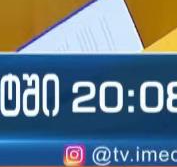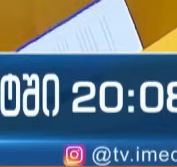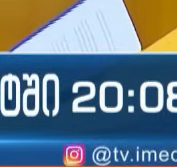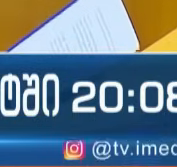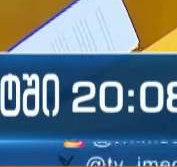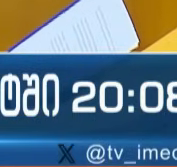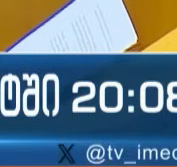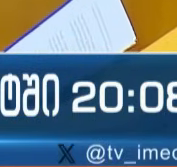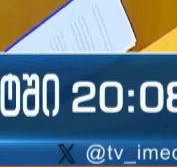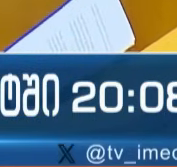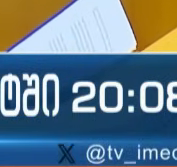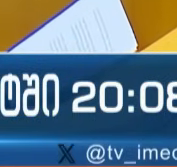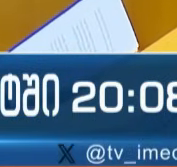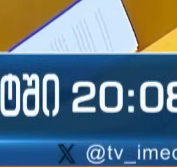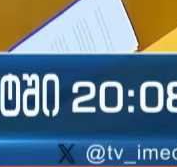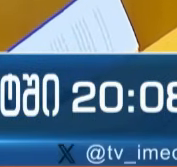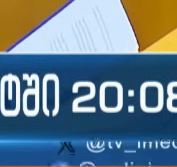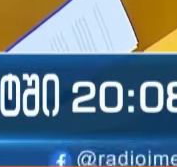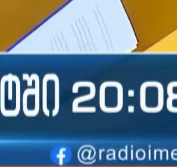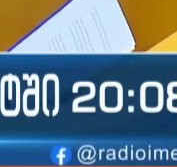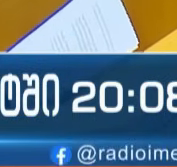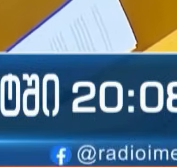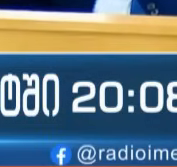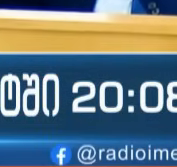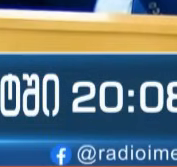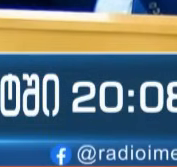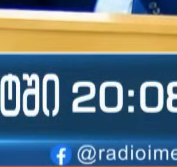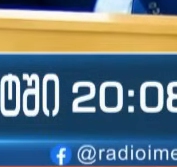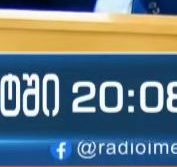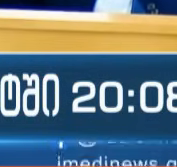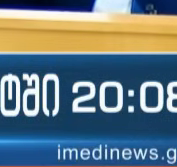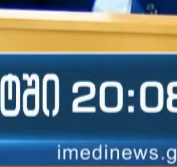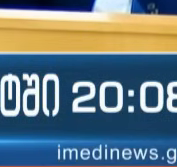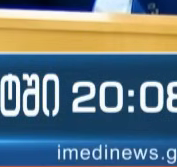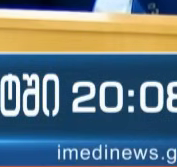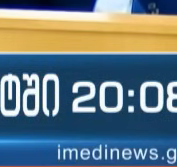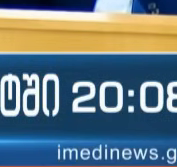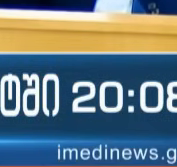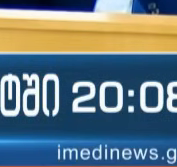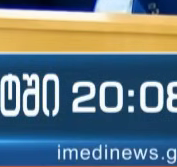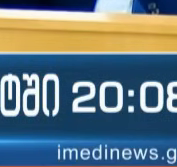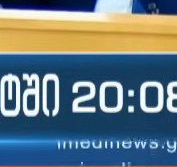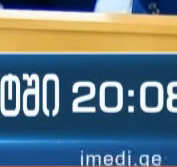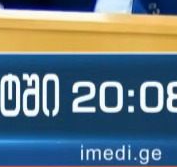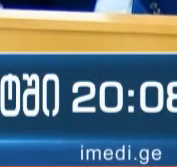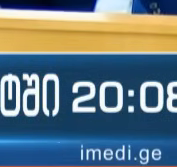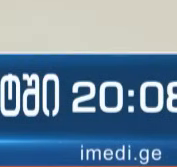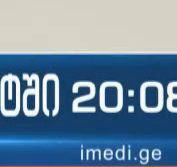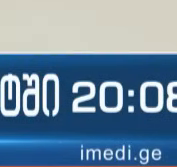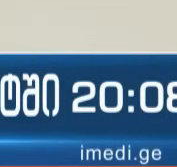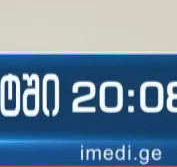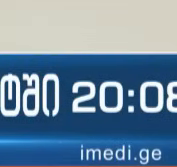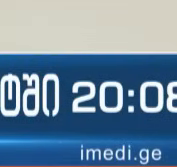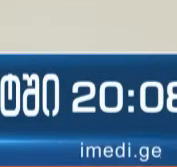დამარცხებისთვის უნდა მოემზადოს ამ პროცესში კი ქართული ოცნების წევრები სახელისუფლებო გუნდის წარმომადგენლები ირაკლი ყობახიძის როლსა